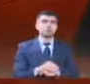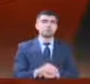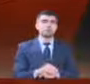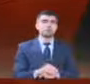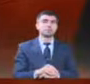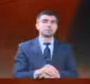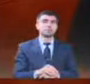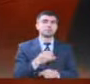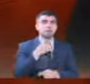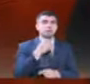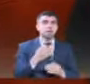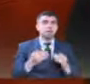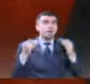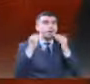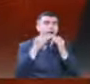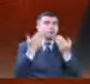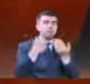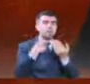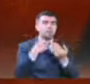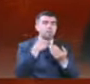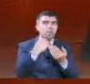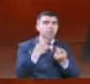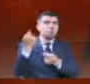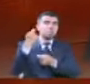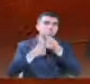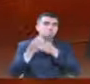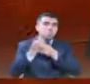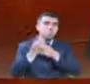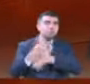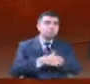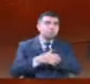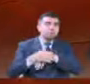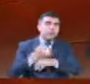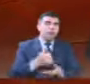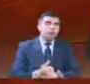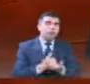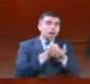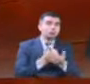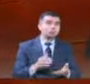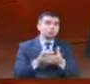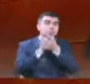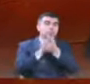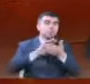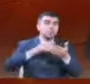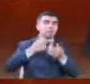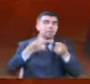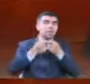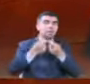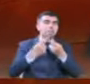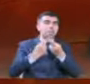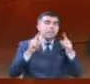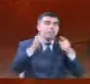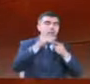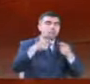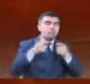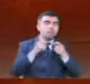اتفق معك، الاقتصاد الاجتماعي والتضامني عنده أهمية كبيرة في الاقتصاد ديال البلاد، وعرف واحد التطور كبير من بعد انطلاقه ديال